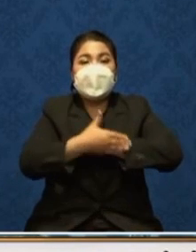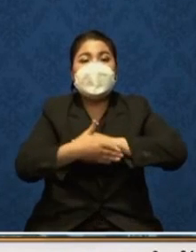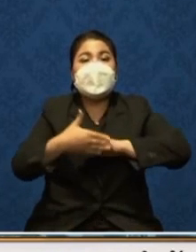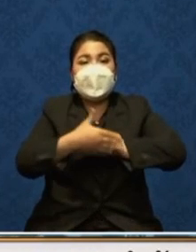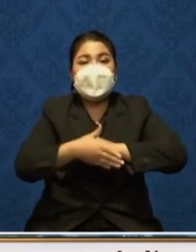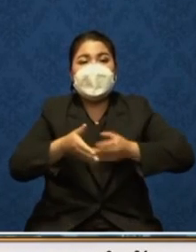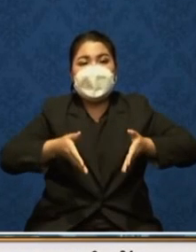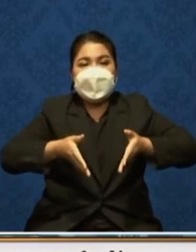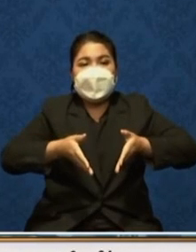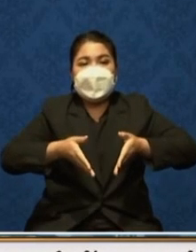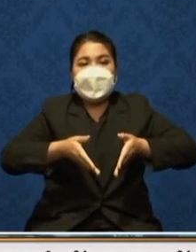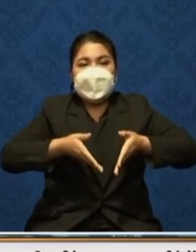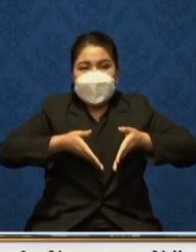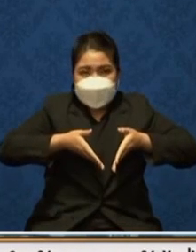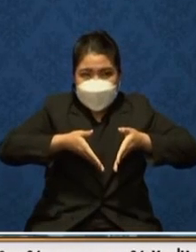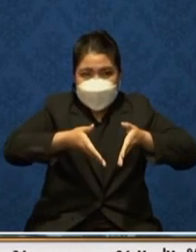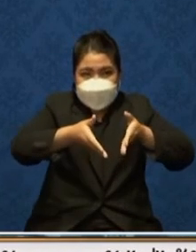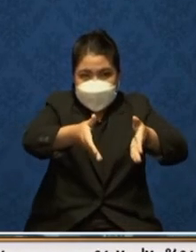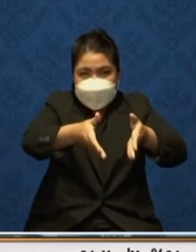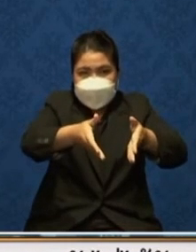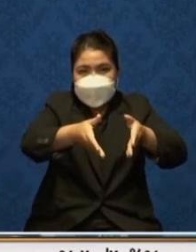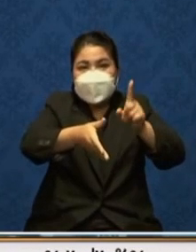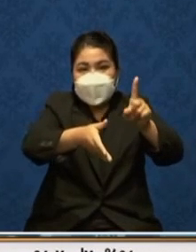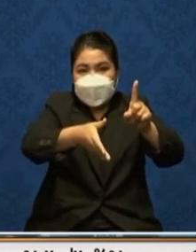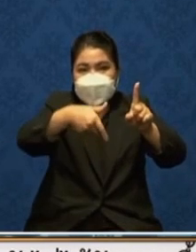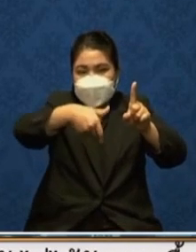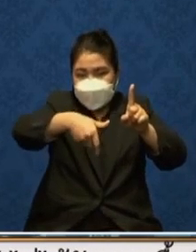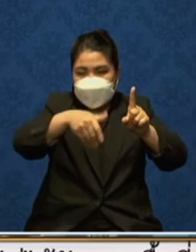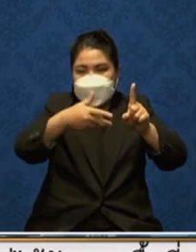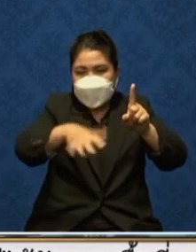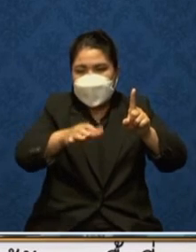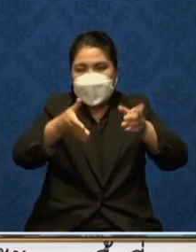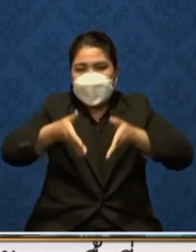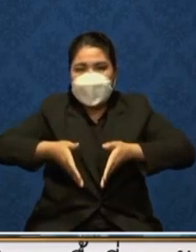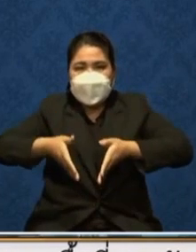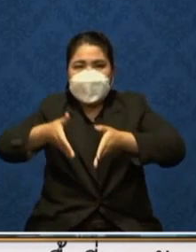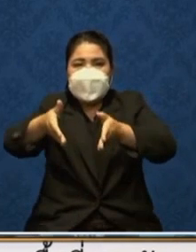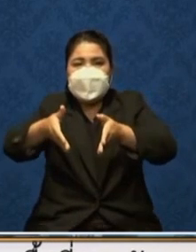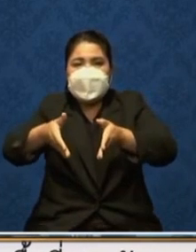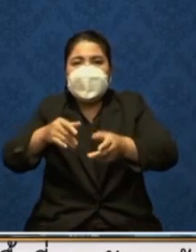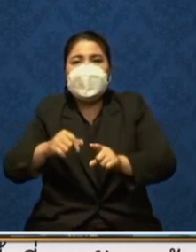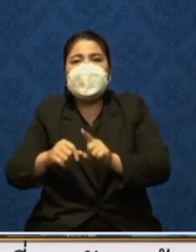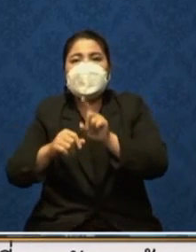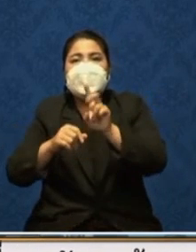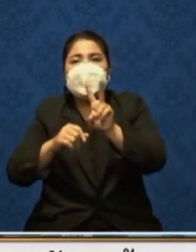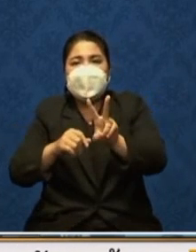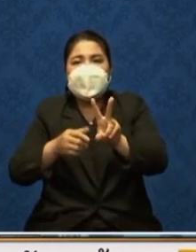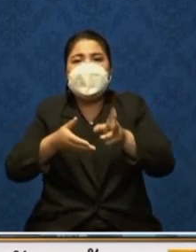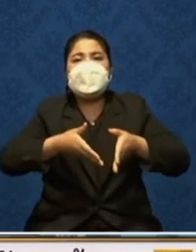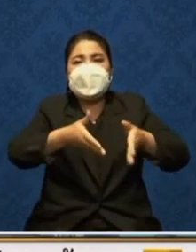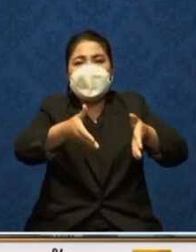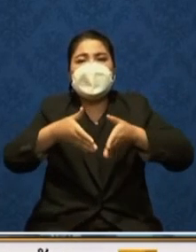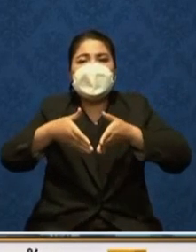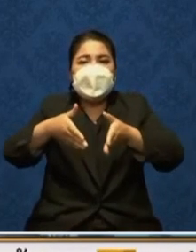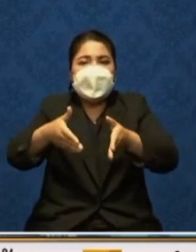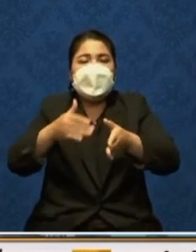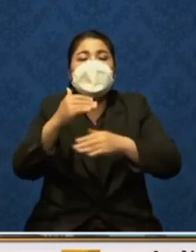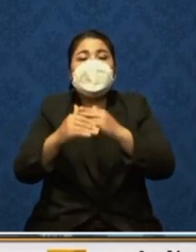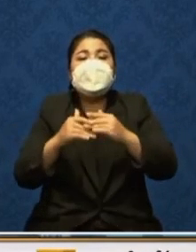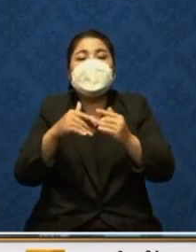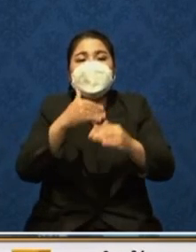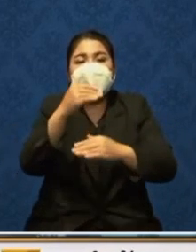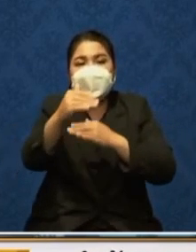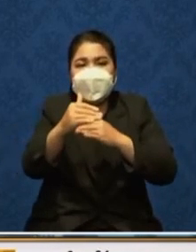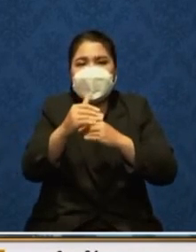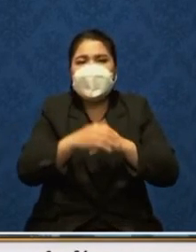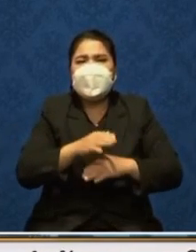ือ ทางเดียวเปทางคู่มักจะเป็นการเพิ่มความจุให้กับถังและเมื่อทางคู่มดีขึ้นคนส่นหนึ